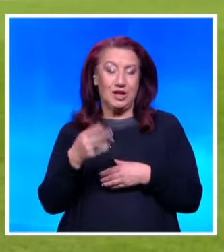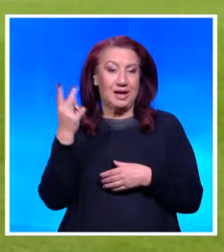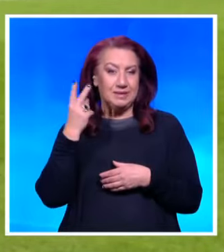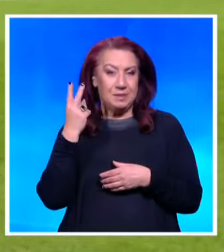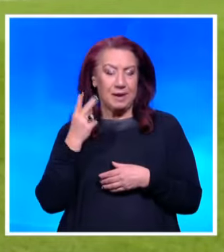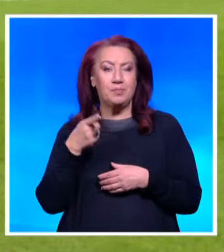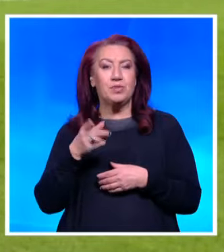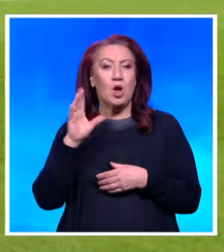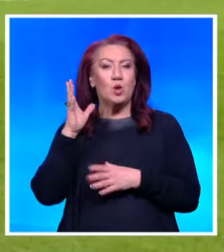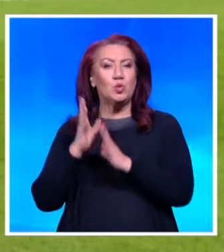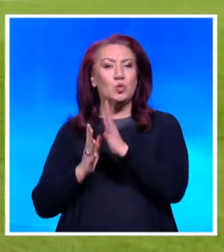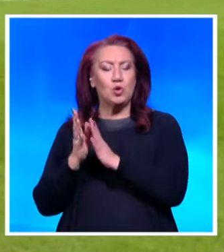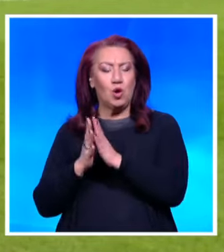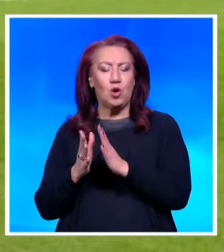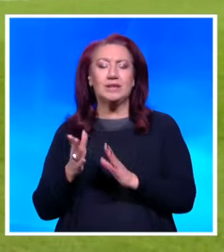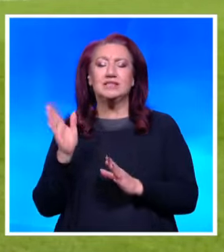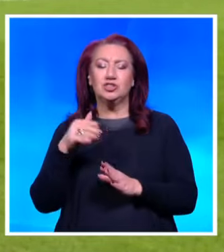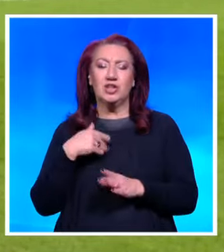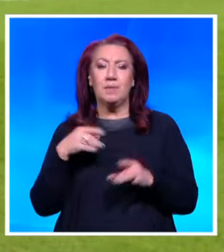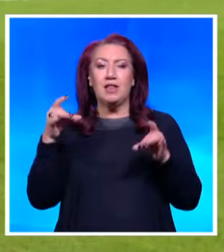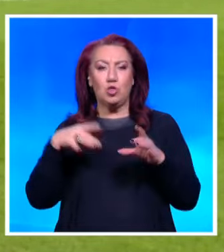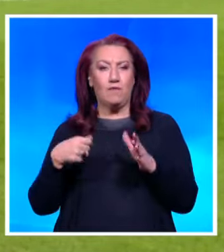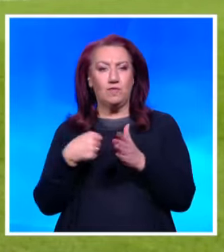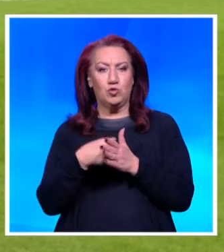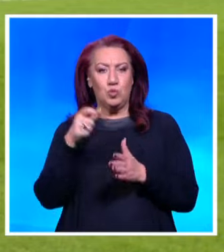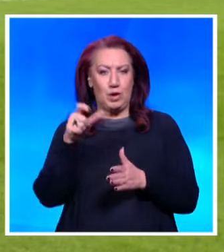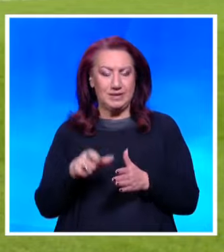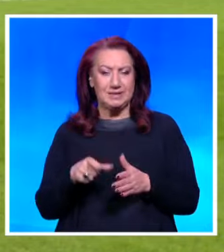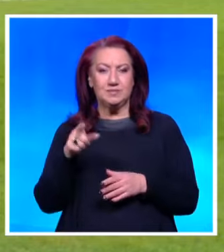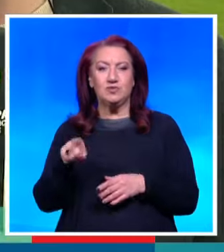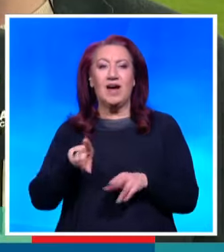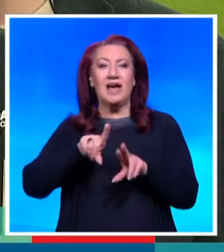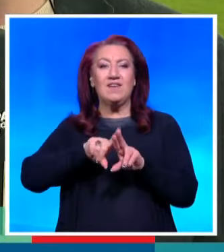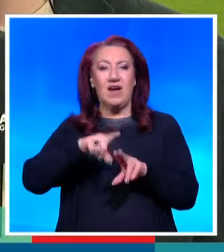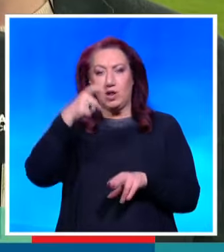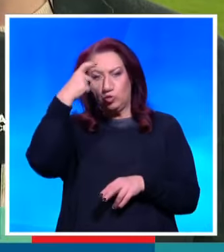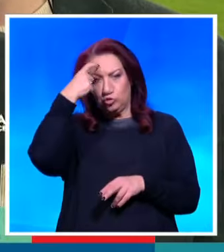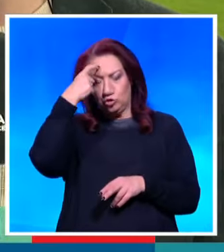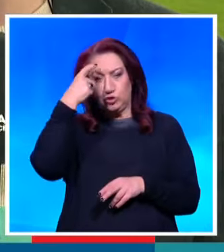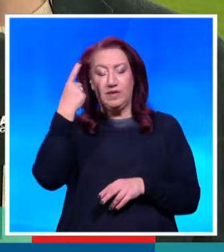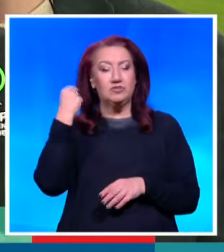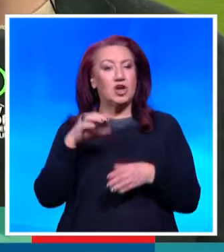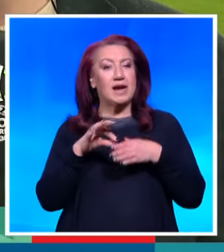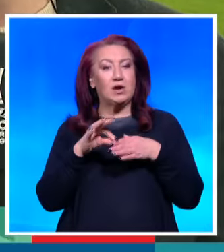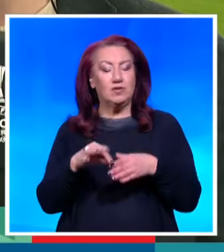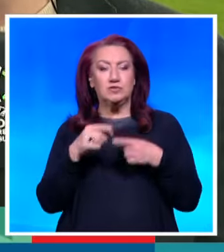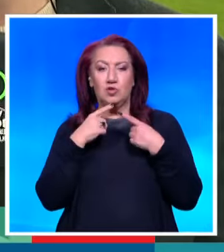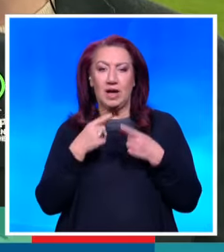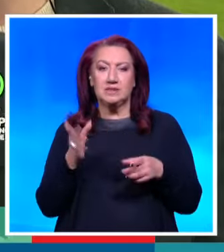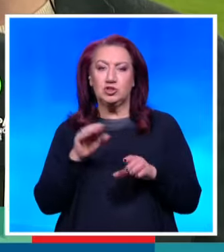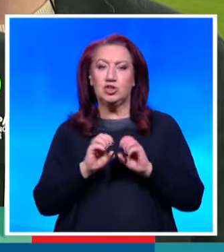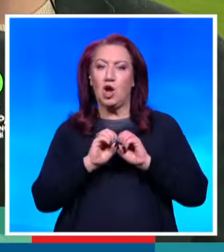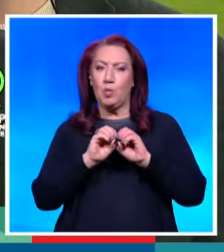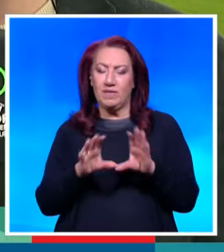през деня, че ще има ново звездно попълнение. Това е българският национал Ивайло Чочев, след като вчера от ръководството заявиха, че ще обявят